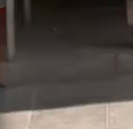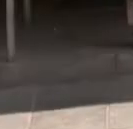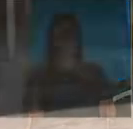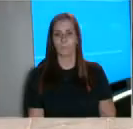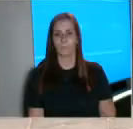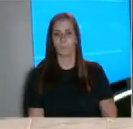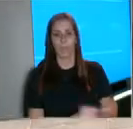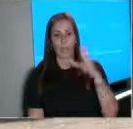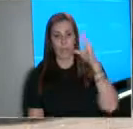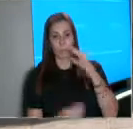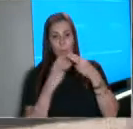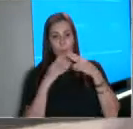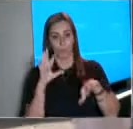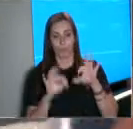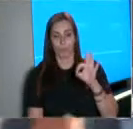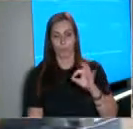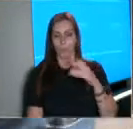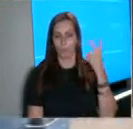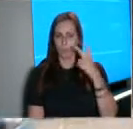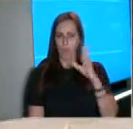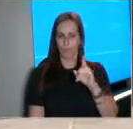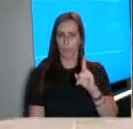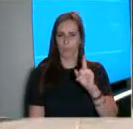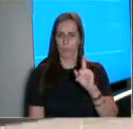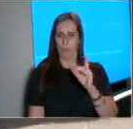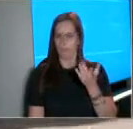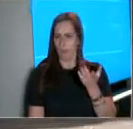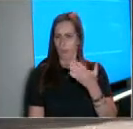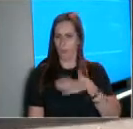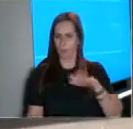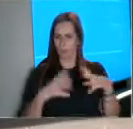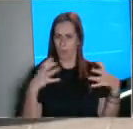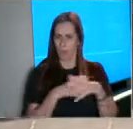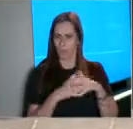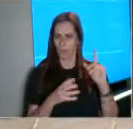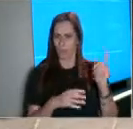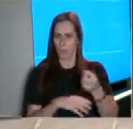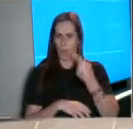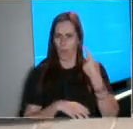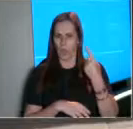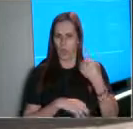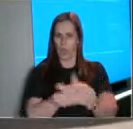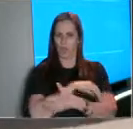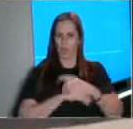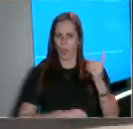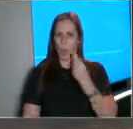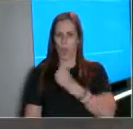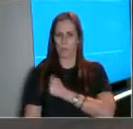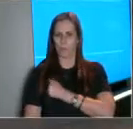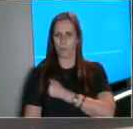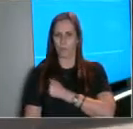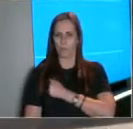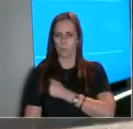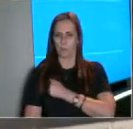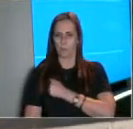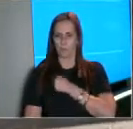אתה מרוצה מתוצאות הבחירות? בטח שאני רוצה, רק שיהיה מה, שיהיה אחדות, שכל העניים, כל המסכנים, כל אלה